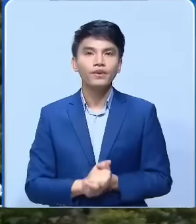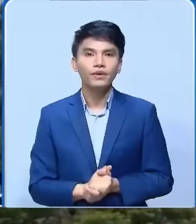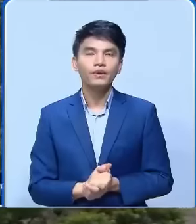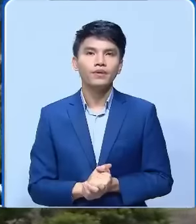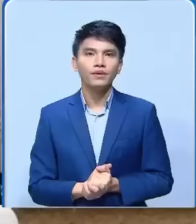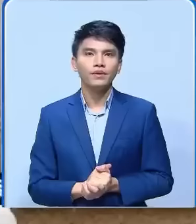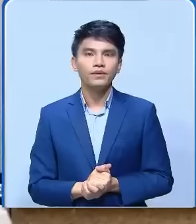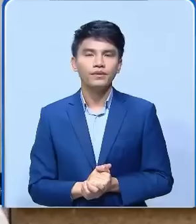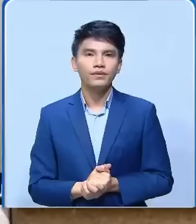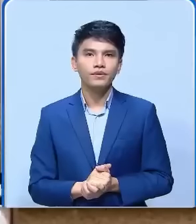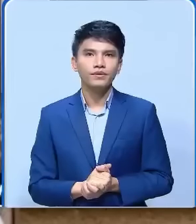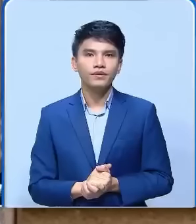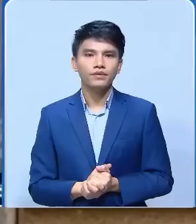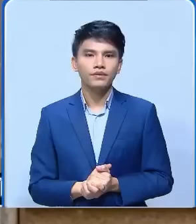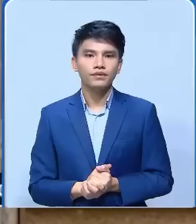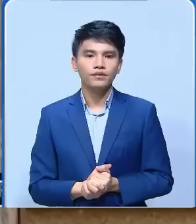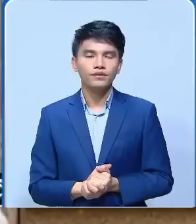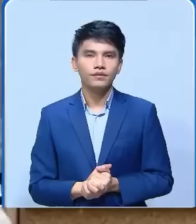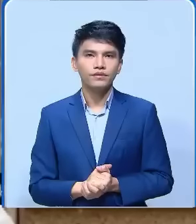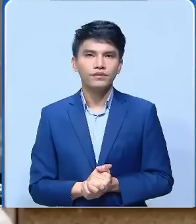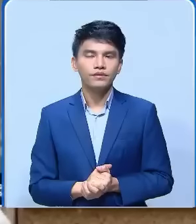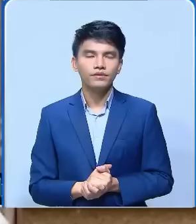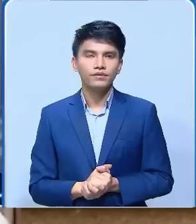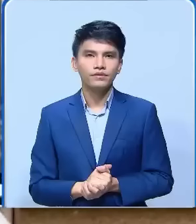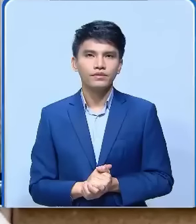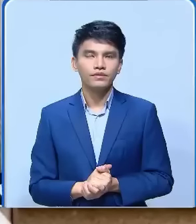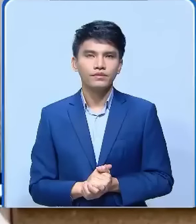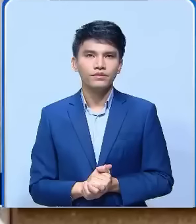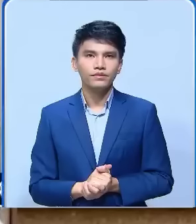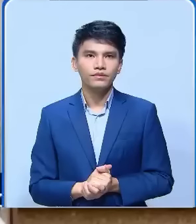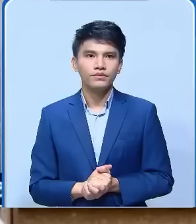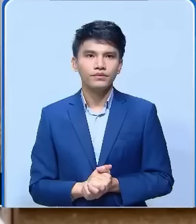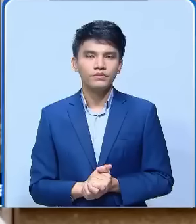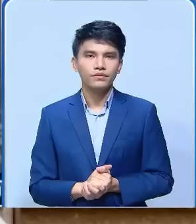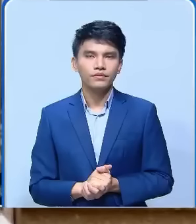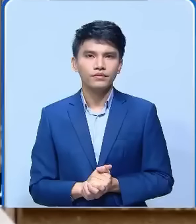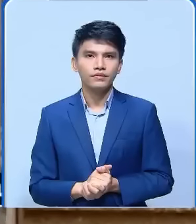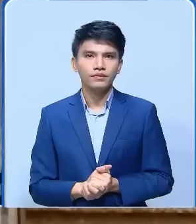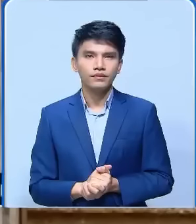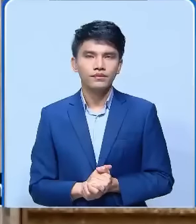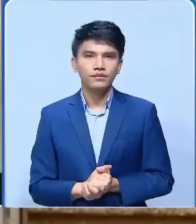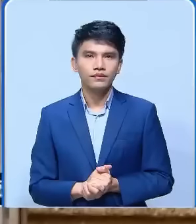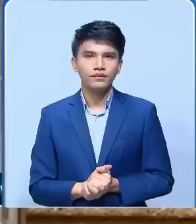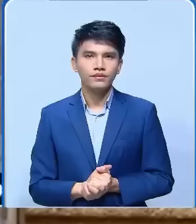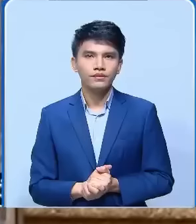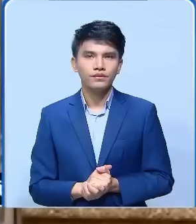ค่ะ มาแต่หกโมงครึ่งมาอันนี้บ้านอยู่ไหน บ้